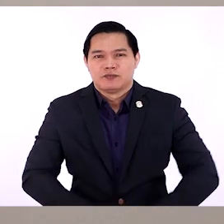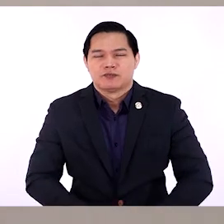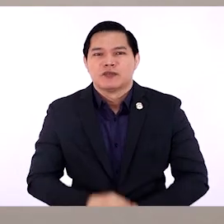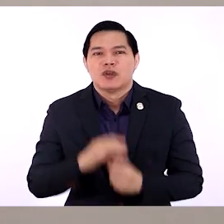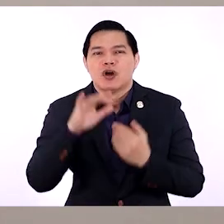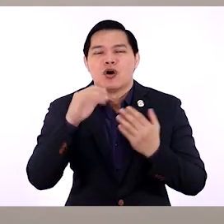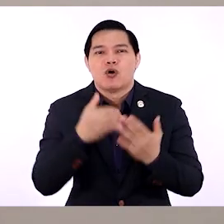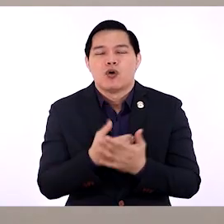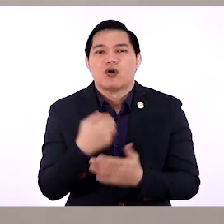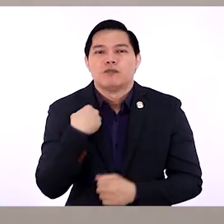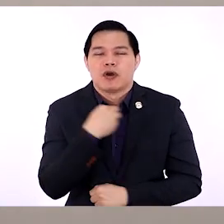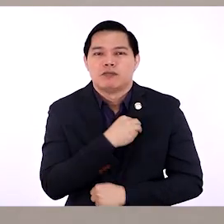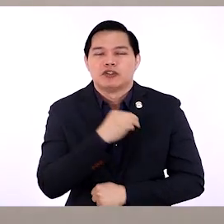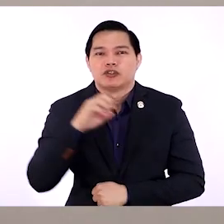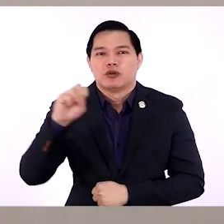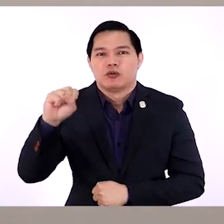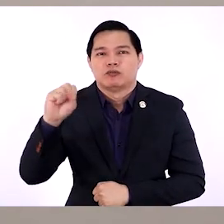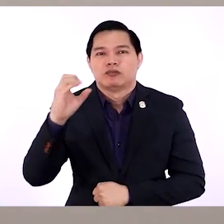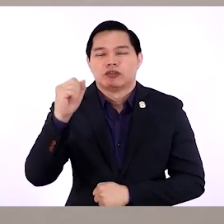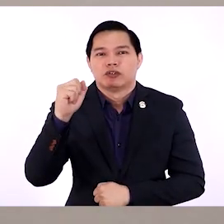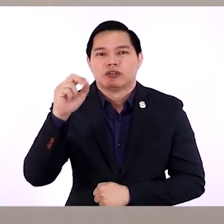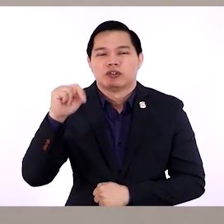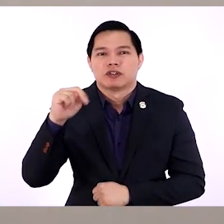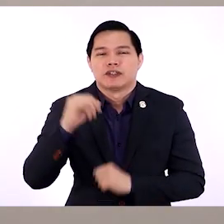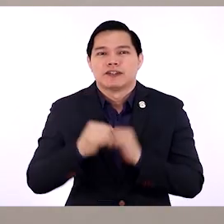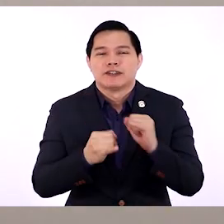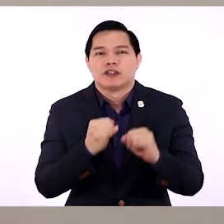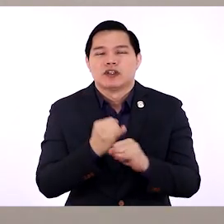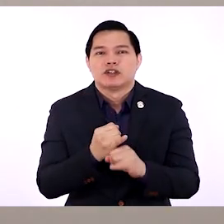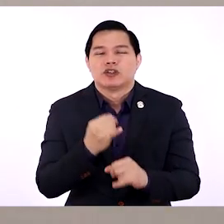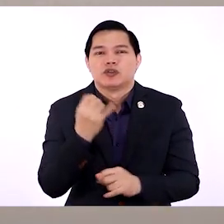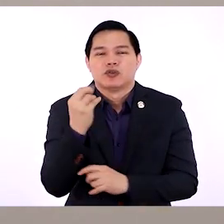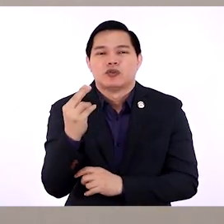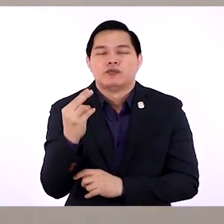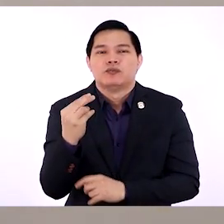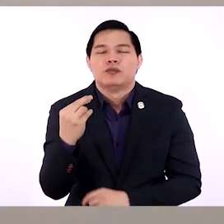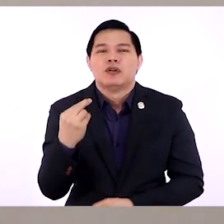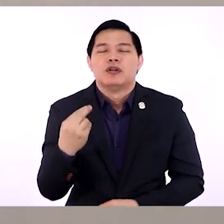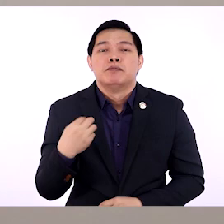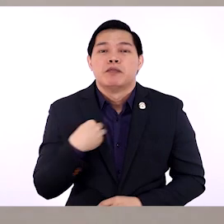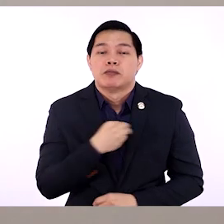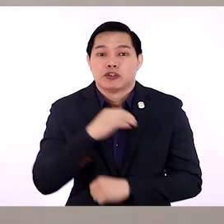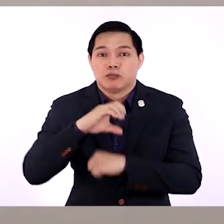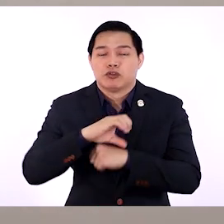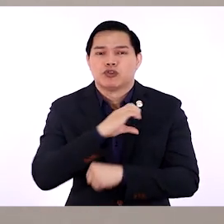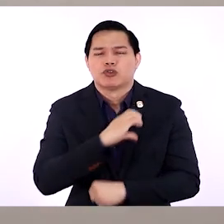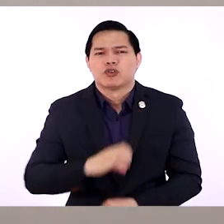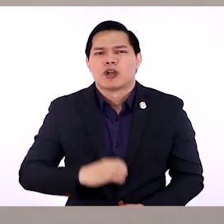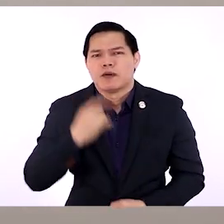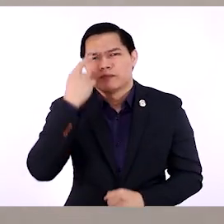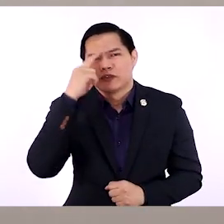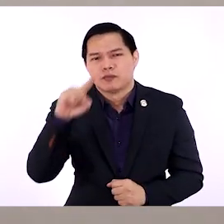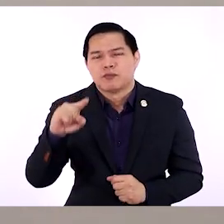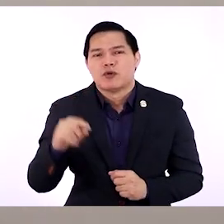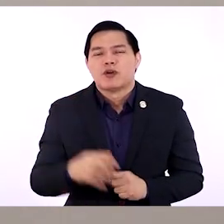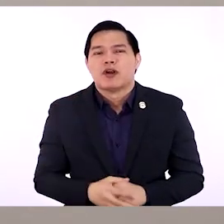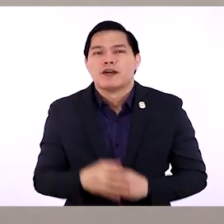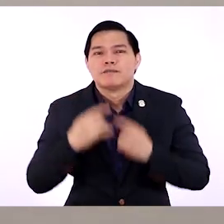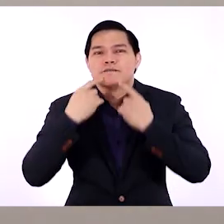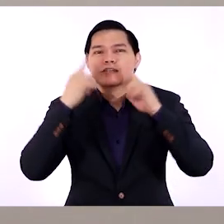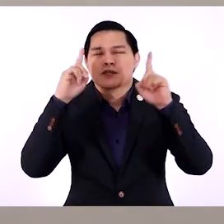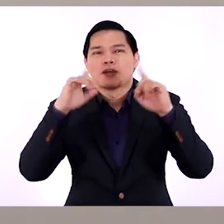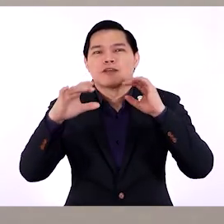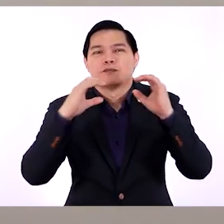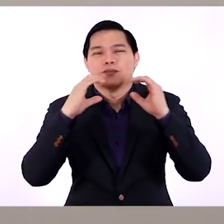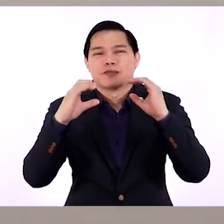bawat miyembro ng isang Iglesia Ni Cristo o ng miyembro ng ISKCAN para po sa mabisang pakikipagtalastasan